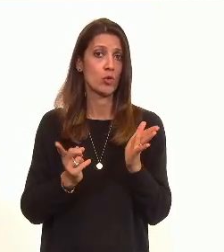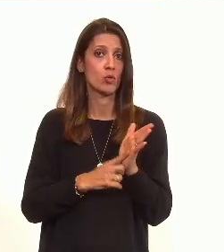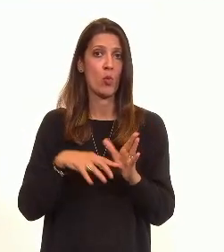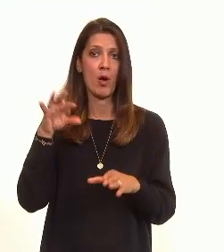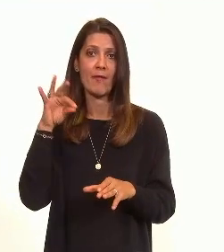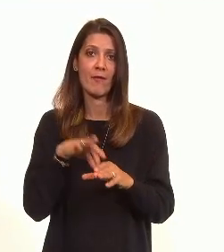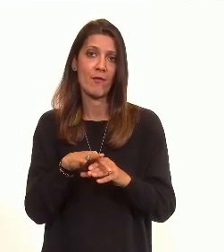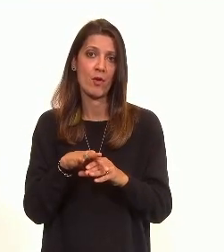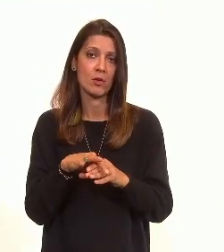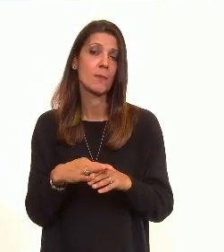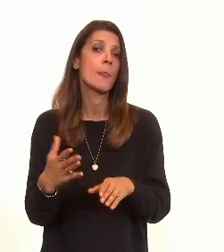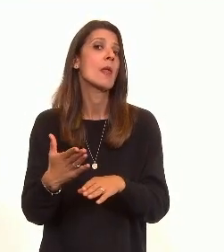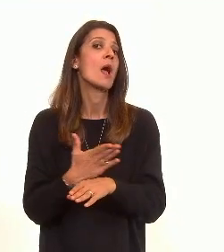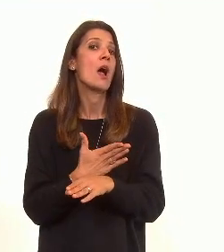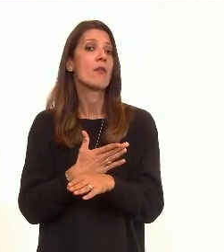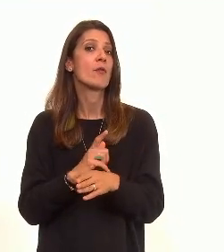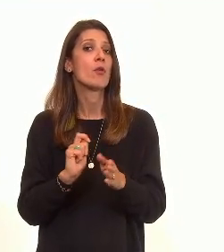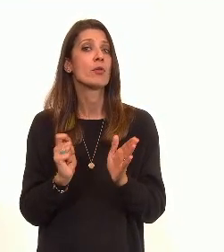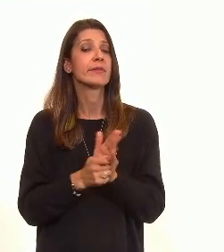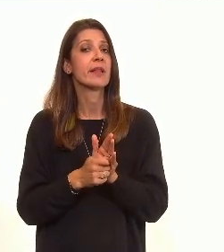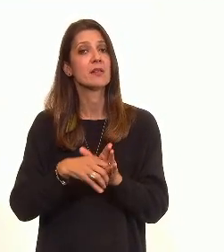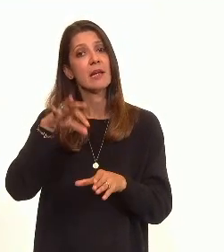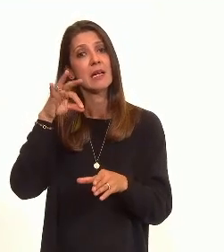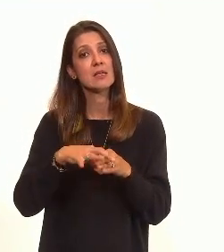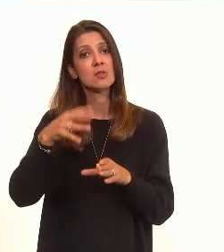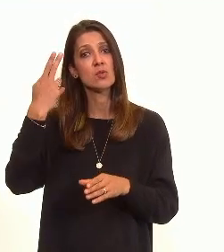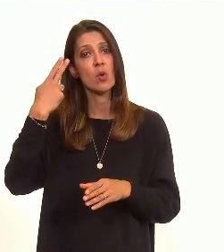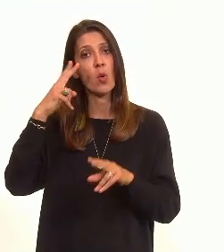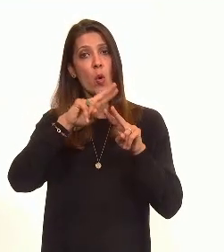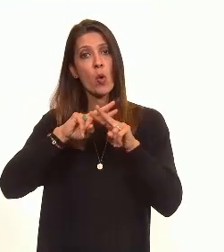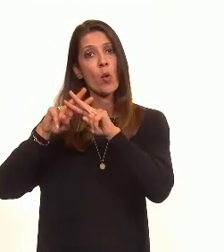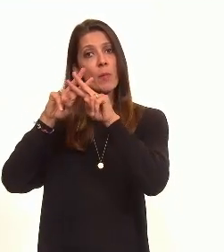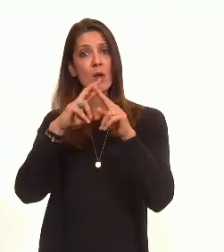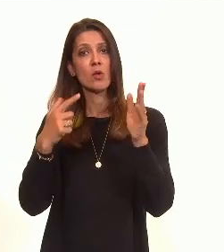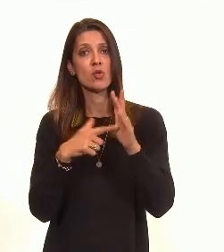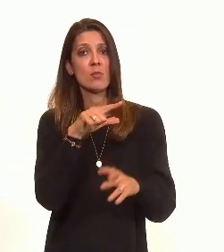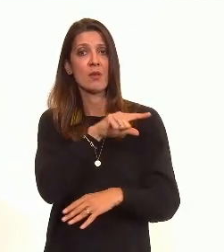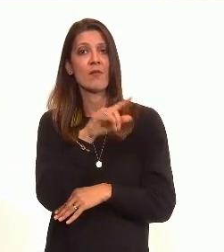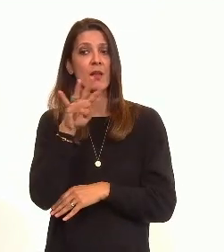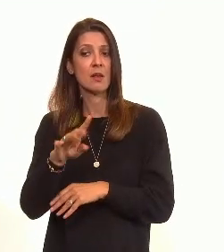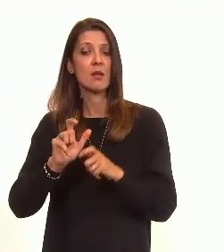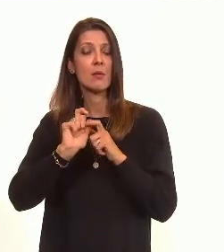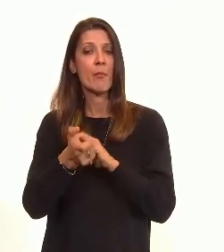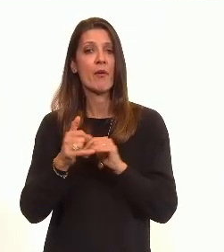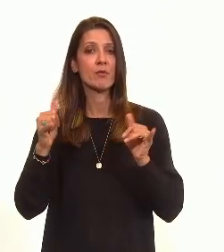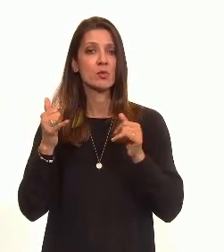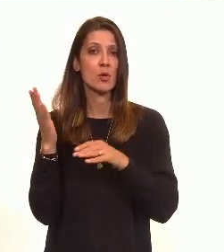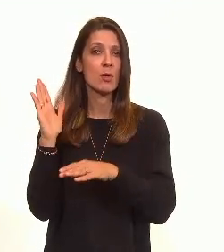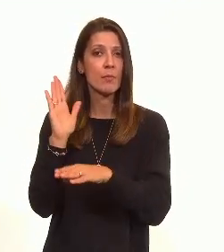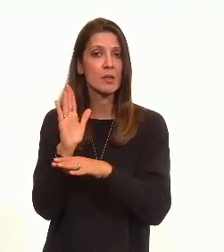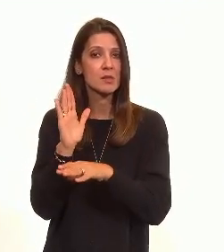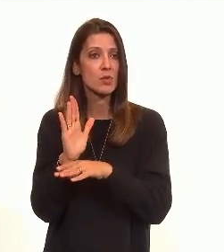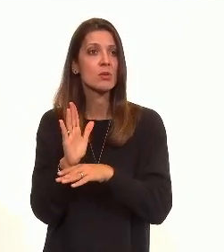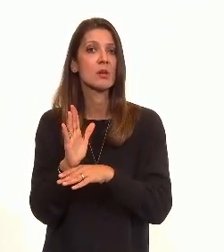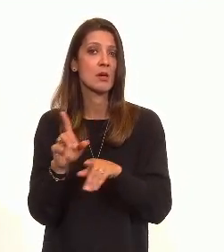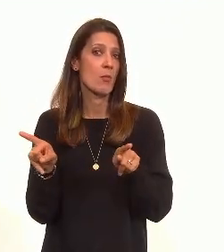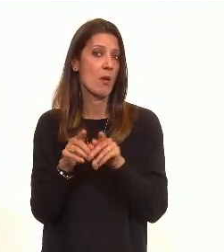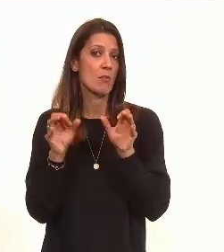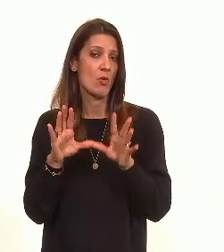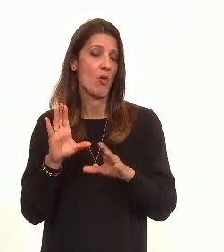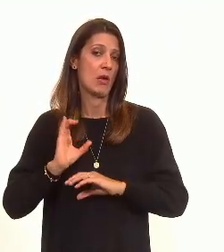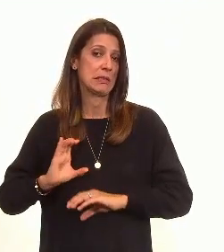des sensibilisations pour nous aussi nationales, pour expliquer ce qu'est le FALC, facile à lire et